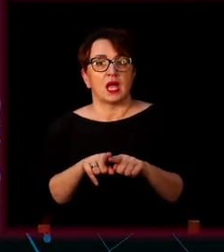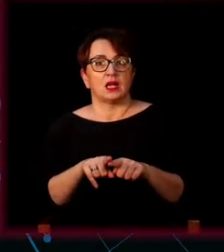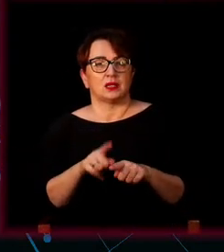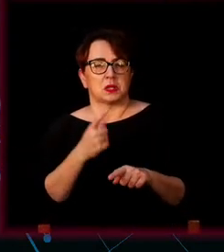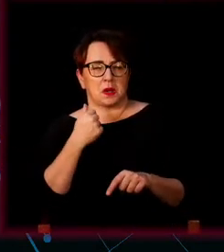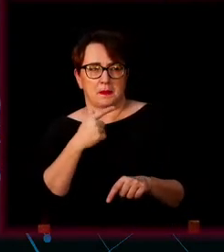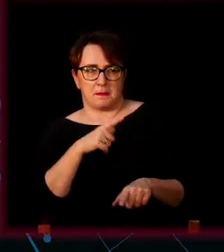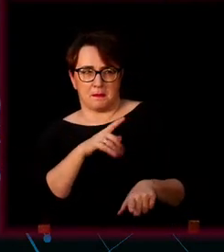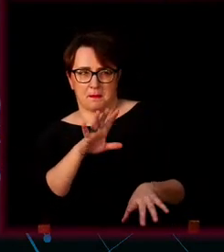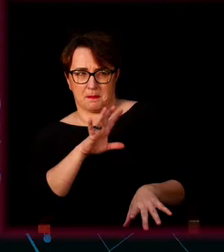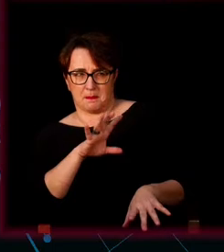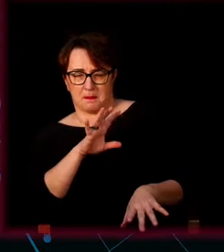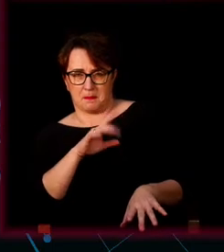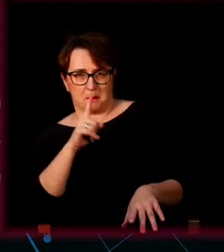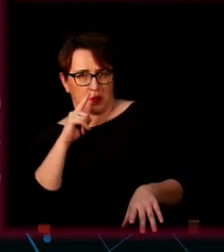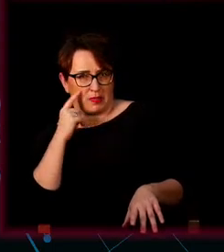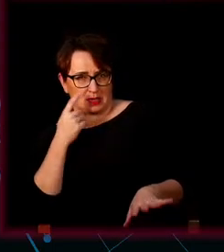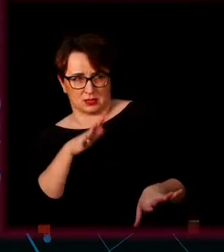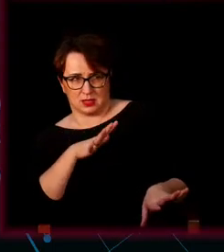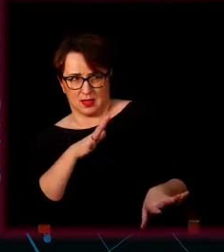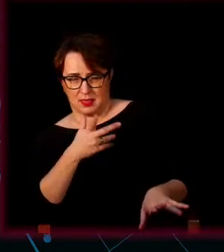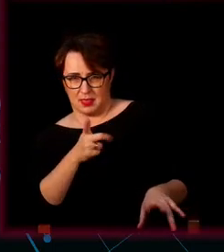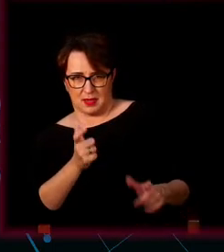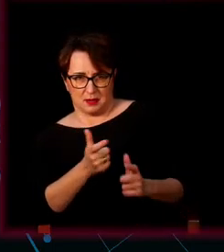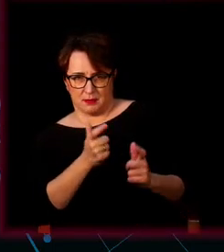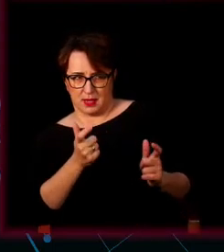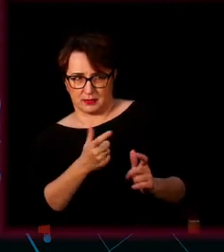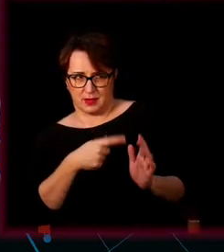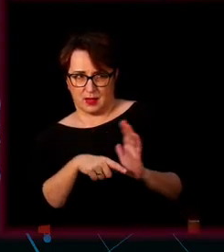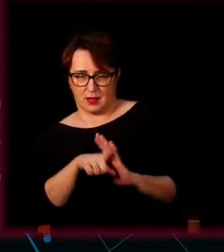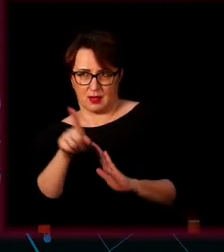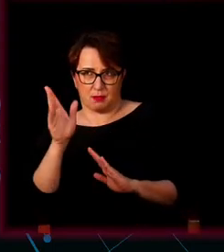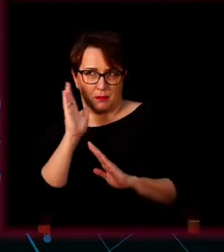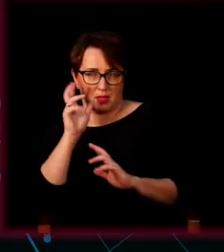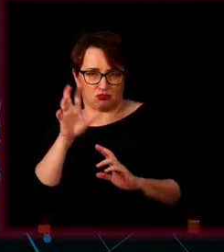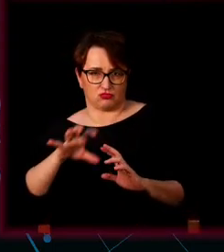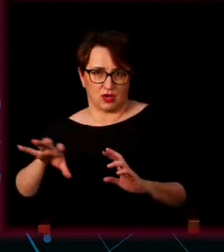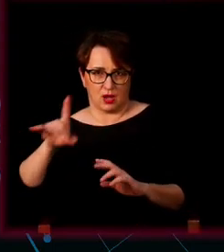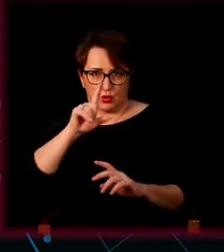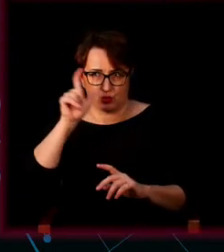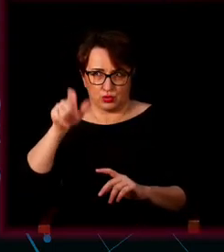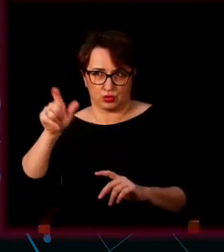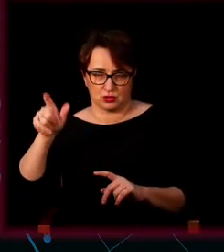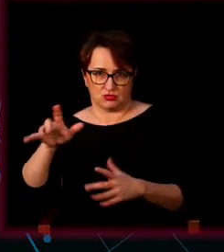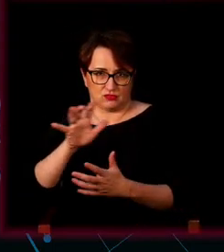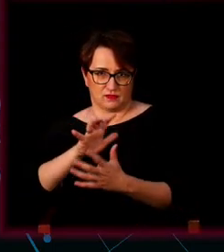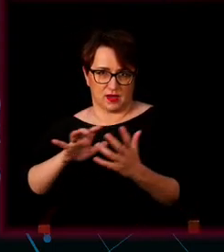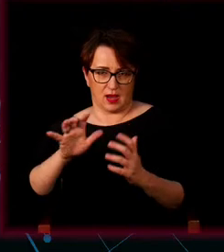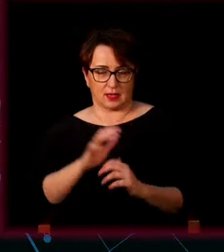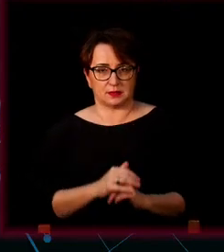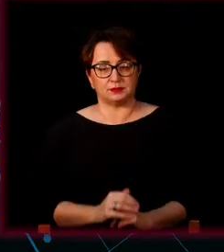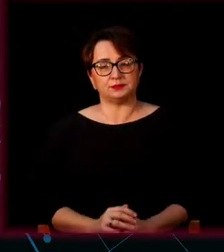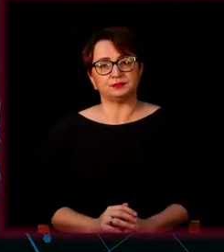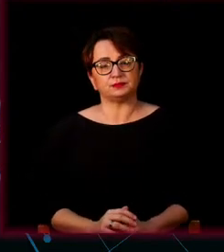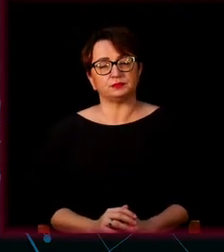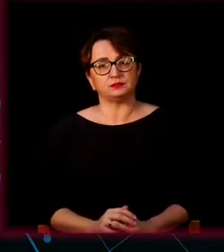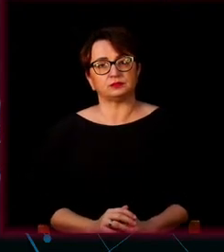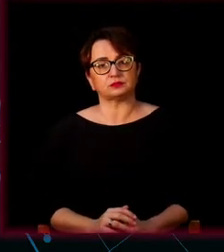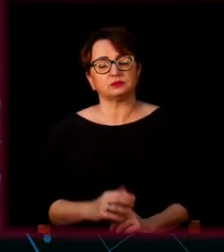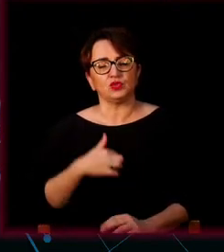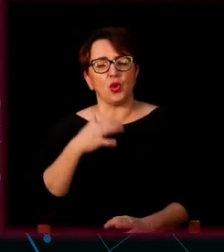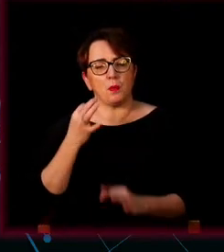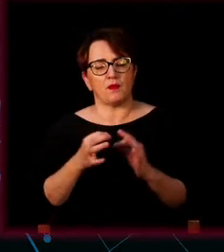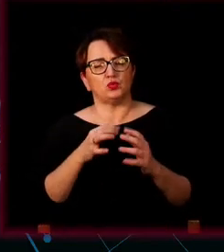taki podejrzany i trochę niebezpieczny dla mieszkańców tego świata. Wbrew temu, że tyle czasu